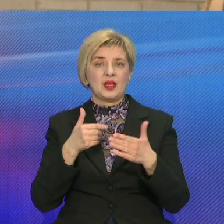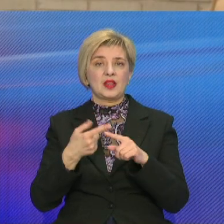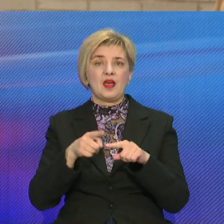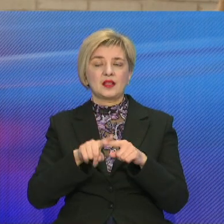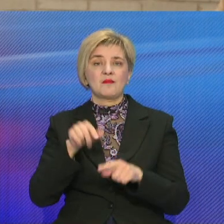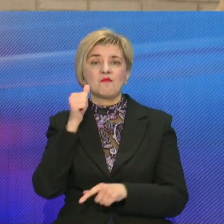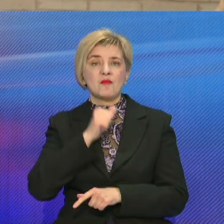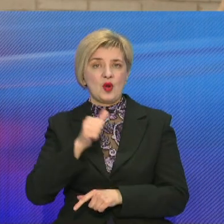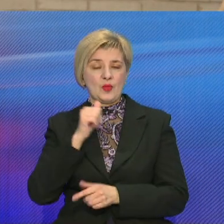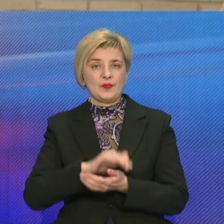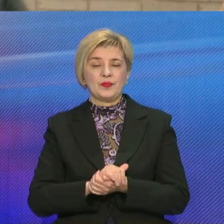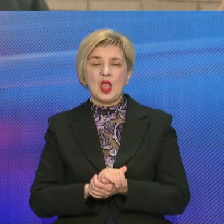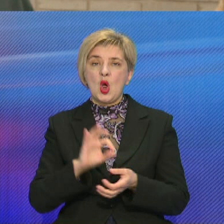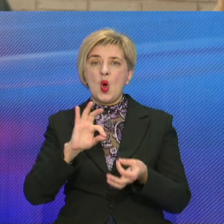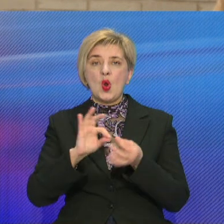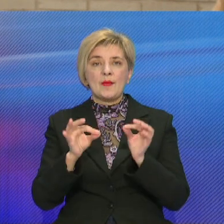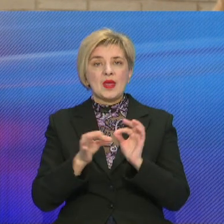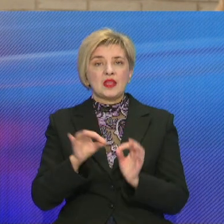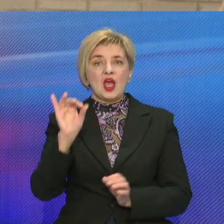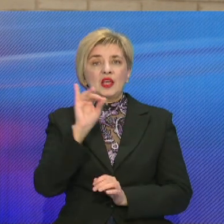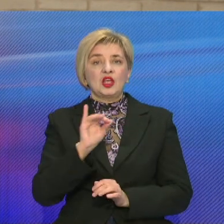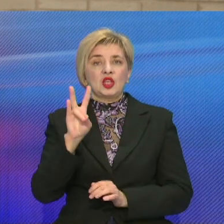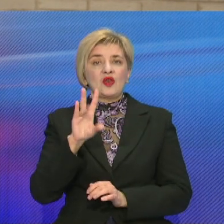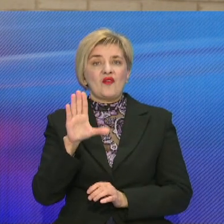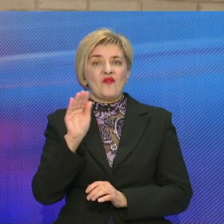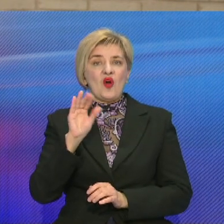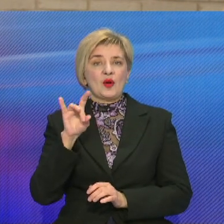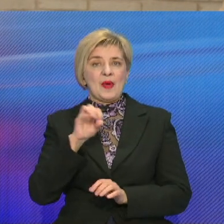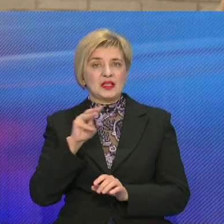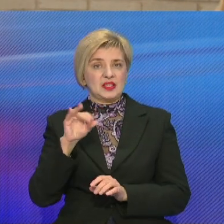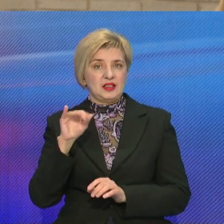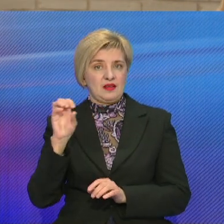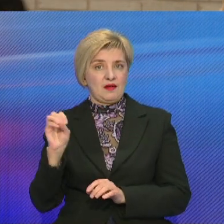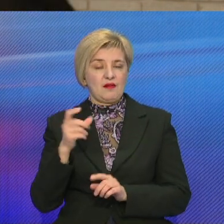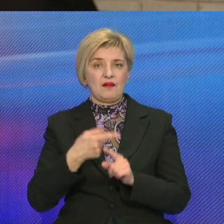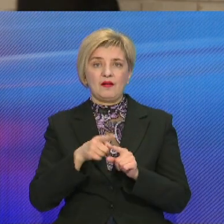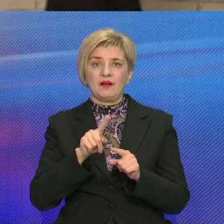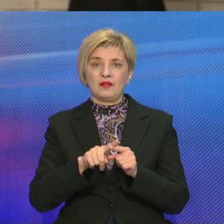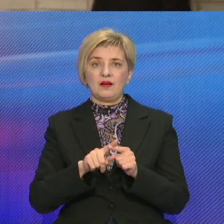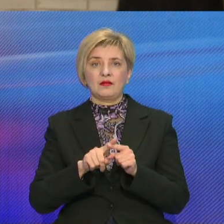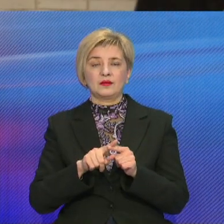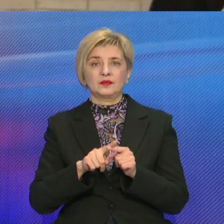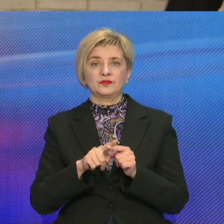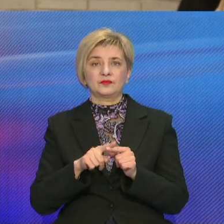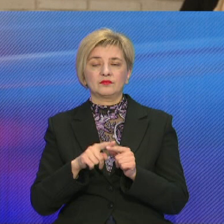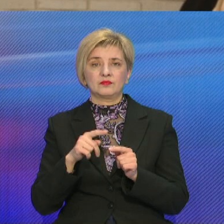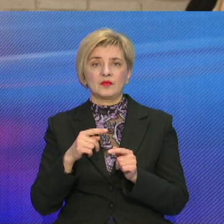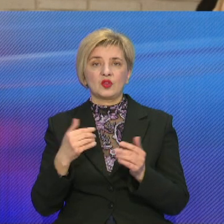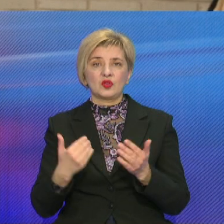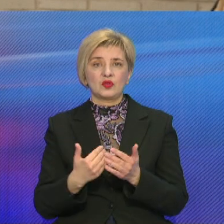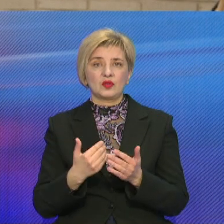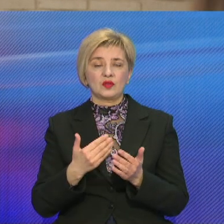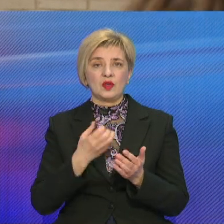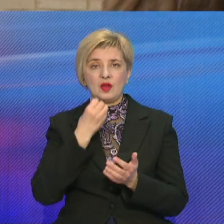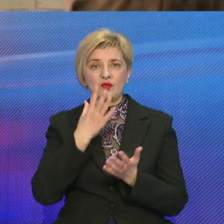считаю, что олимпиада в информатике – это перспективное направление. Хочу создать свою жизнь программированием. Себя